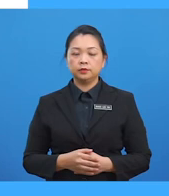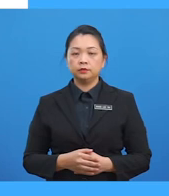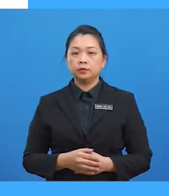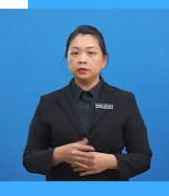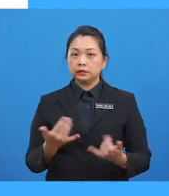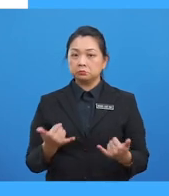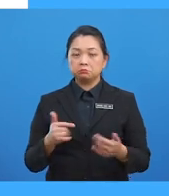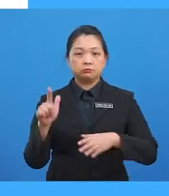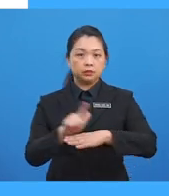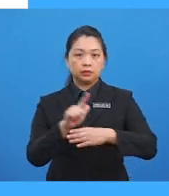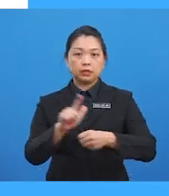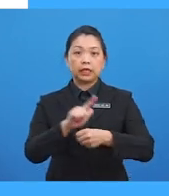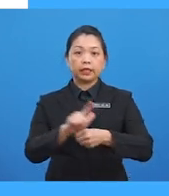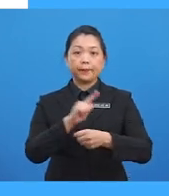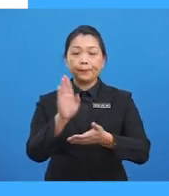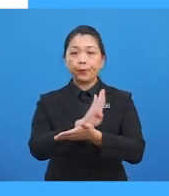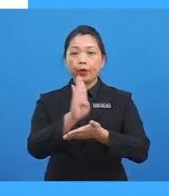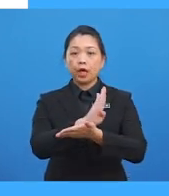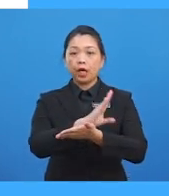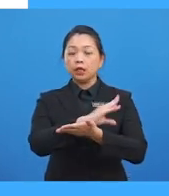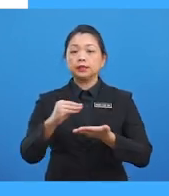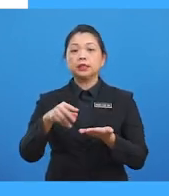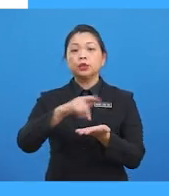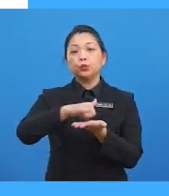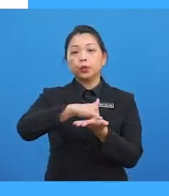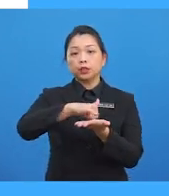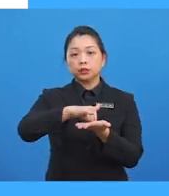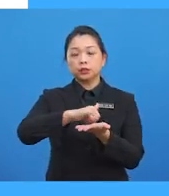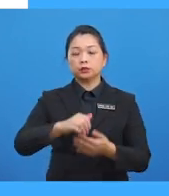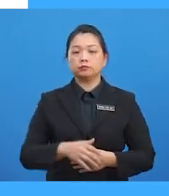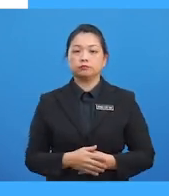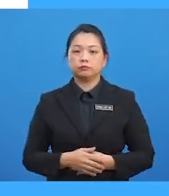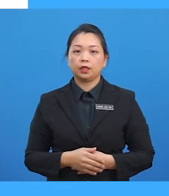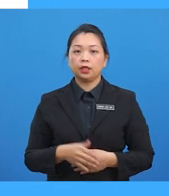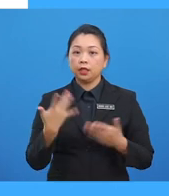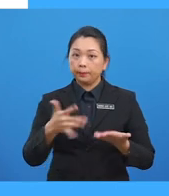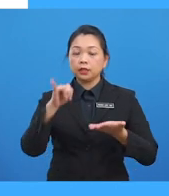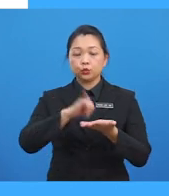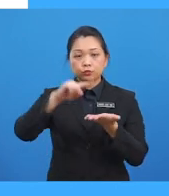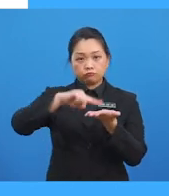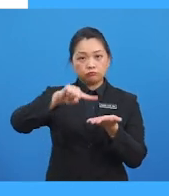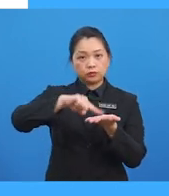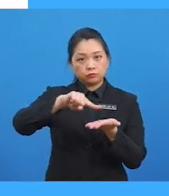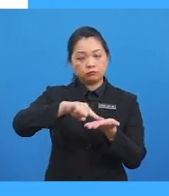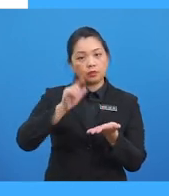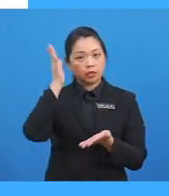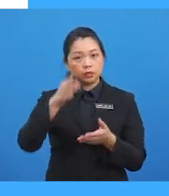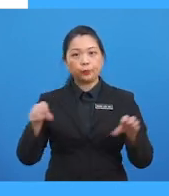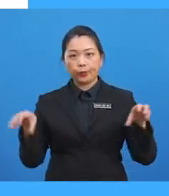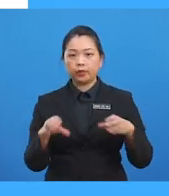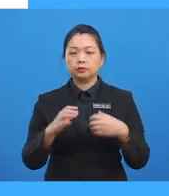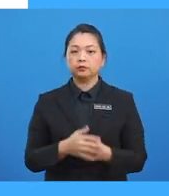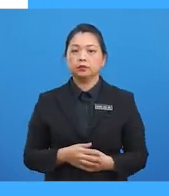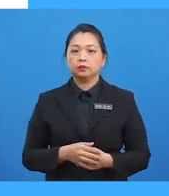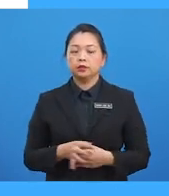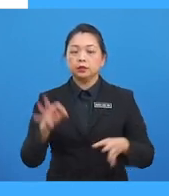borang PG1 serta yuran yang ditetapkan. Kedua, pemeriksaan formaliti akan dibuat.